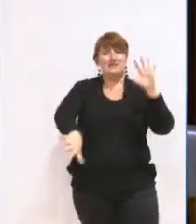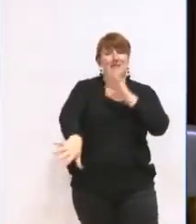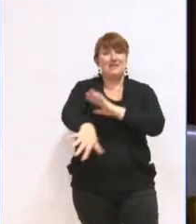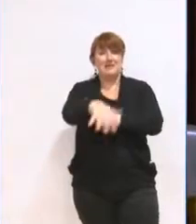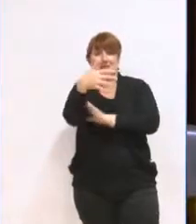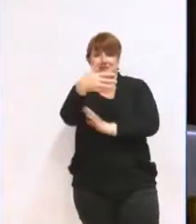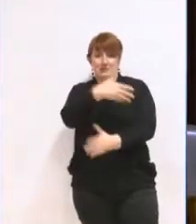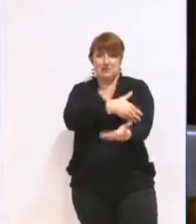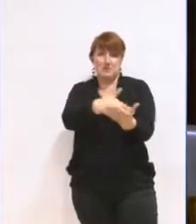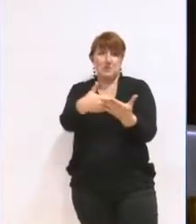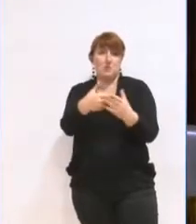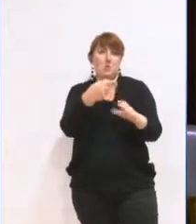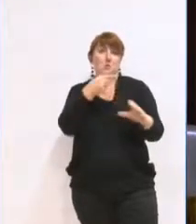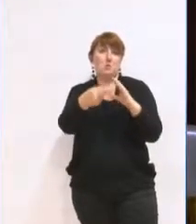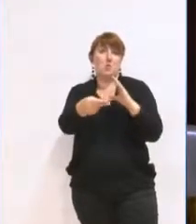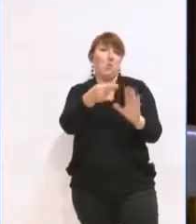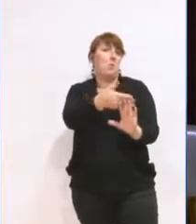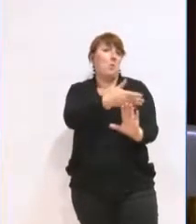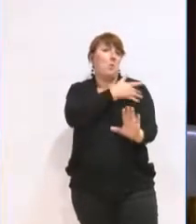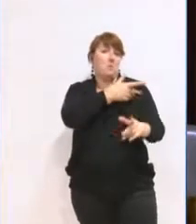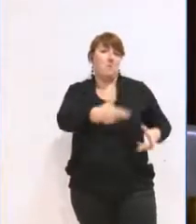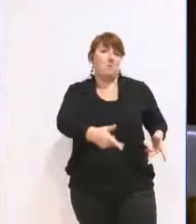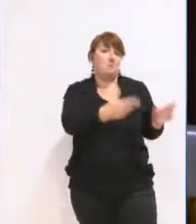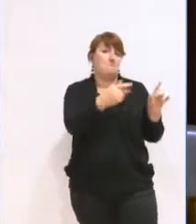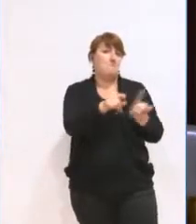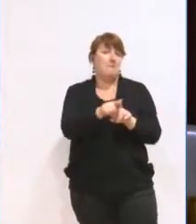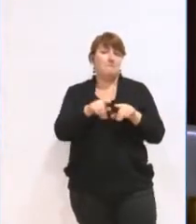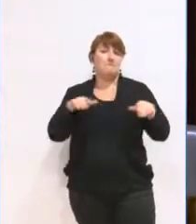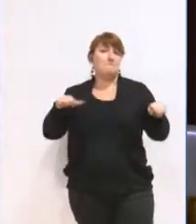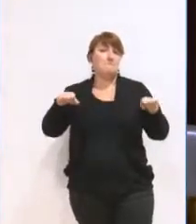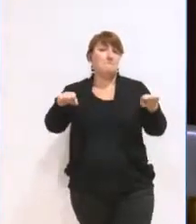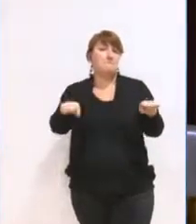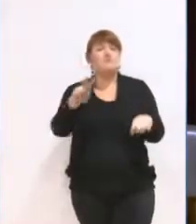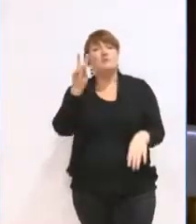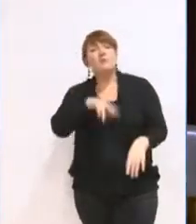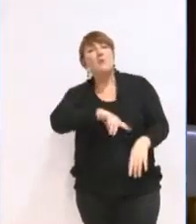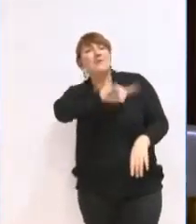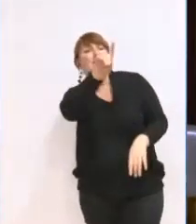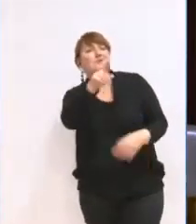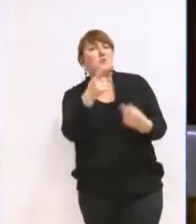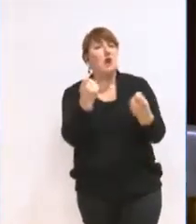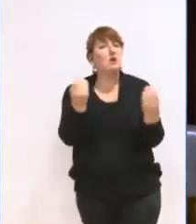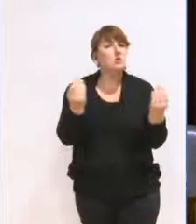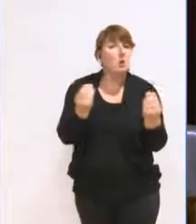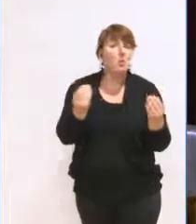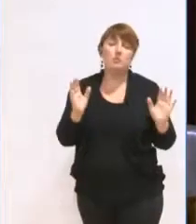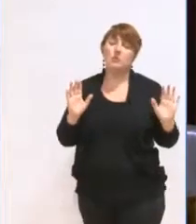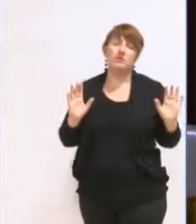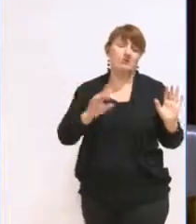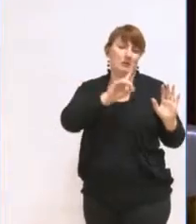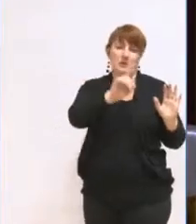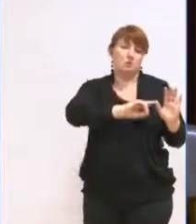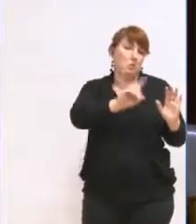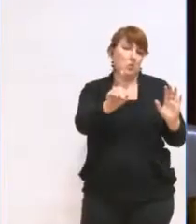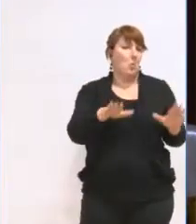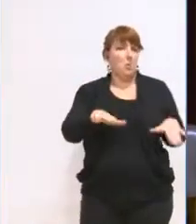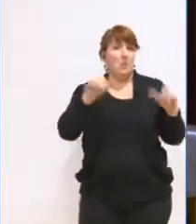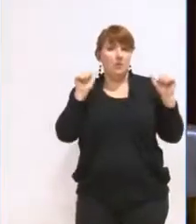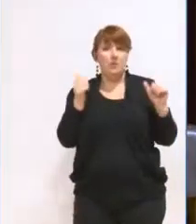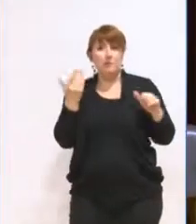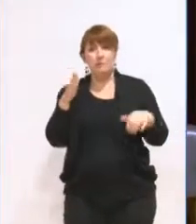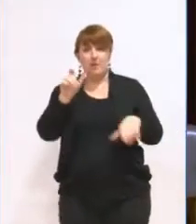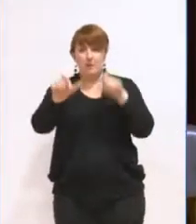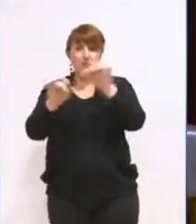période. Je ne poserai pas la question de savoir où va l'argent, mais certains risquent en effet de se la poser à notre place.